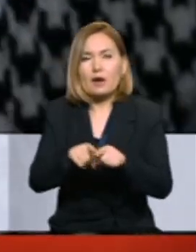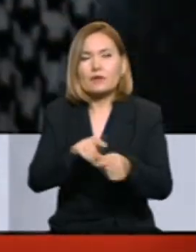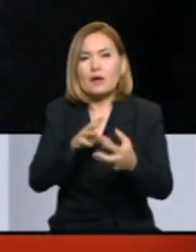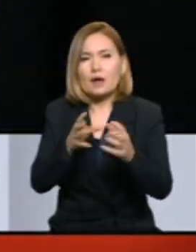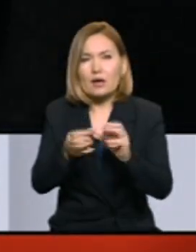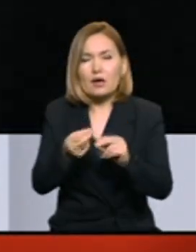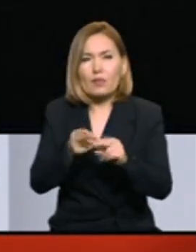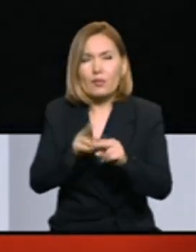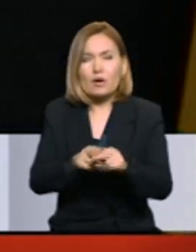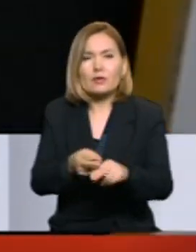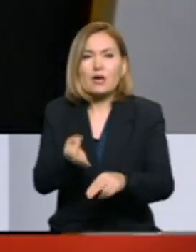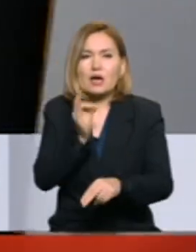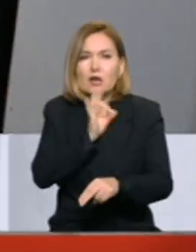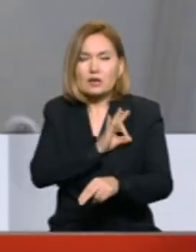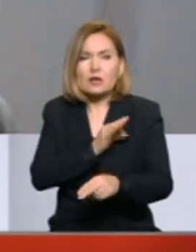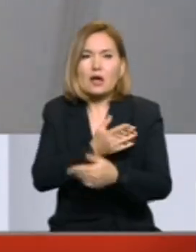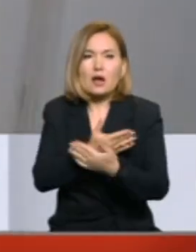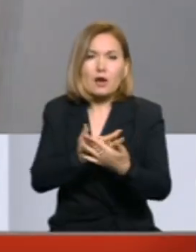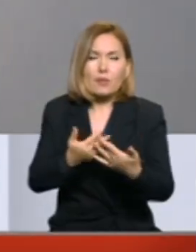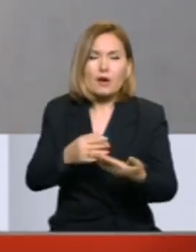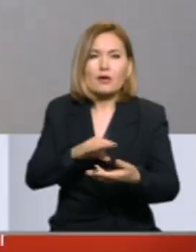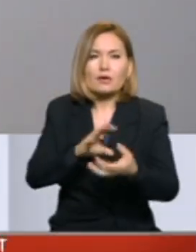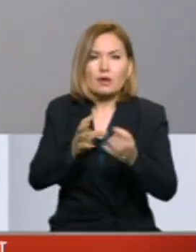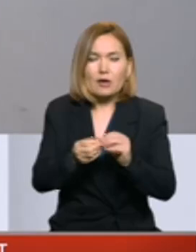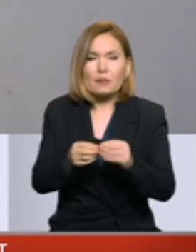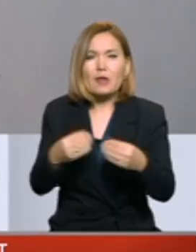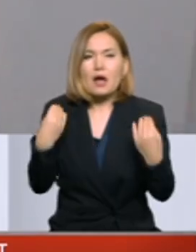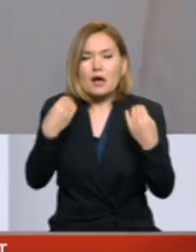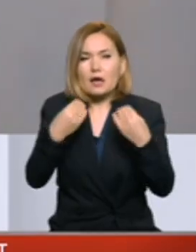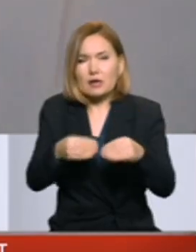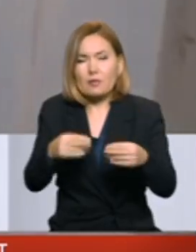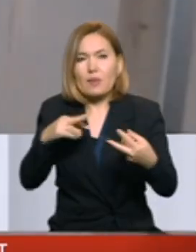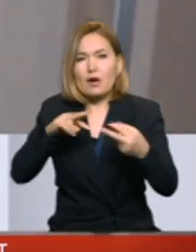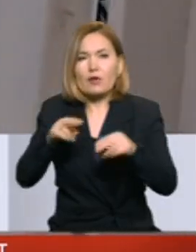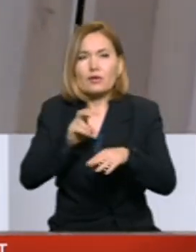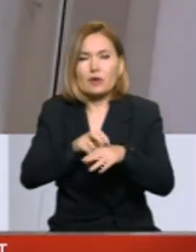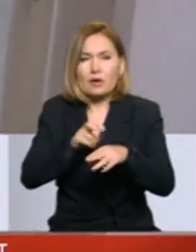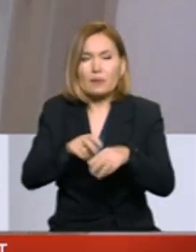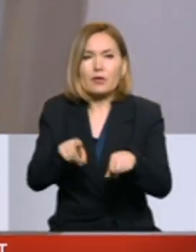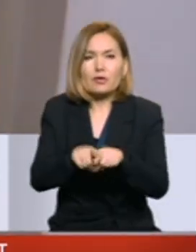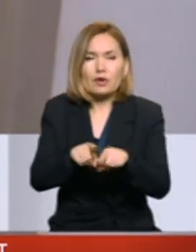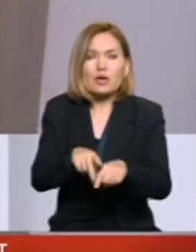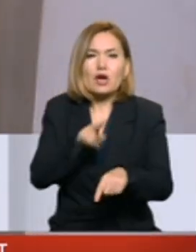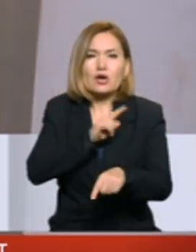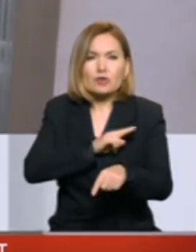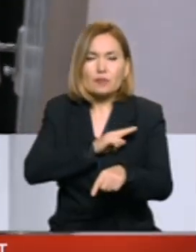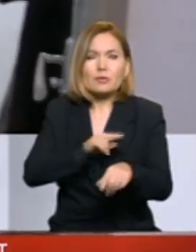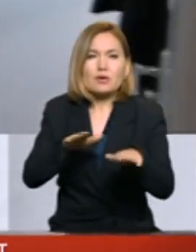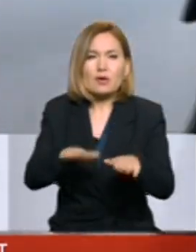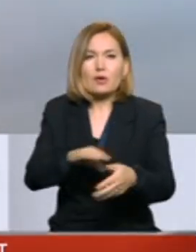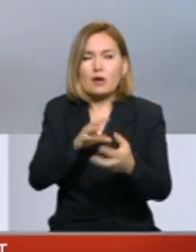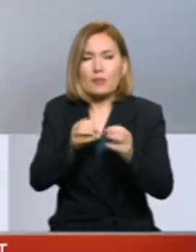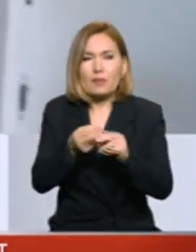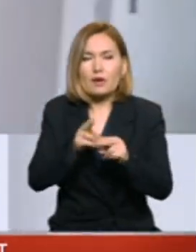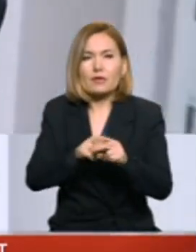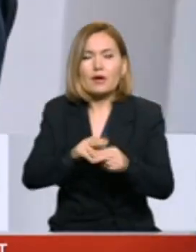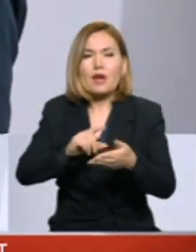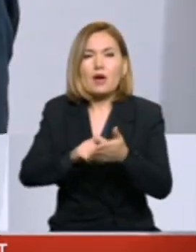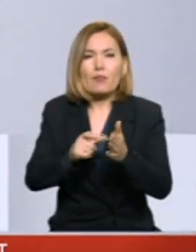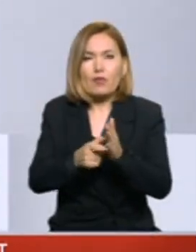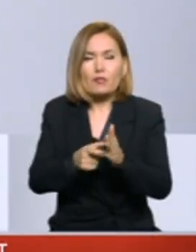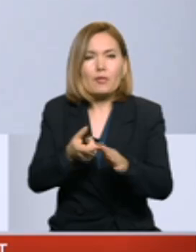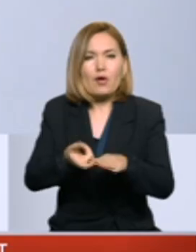бірнеше мақсатта пайдаланып отыр. Қызметкерлер осында киім ауыстырады, ары қарай аға медбикенің жұмыс орны. Ал бөлменің